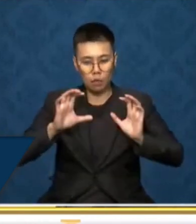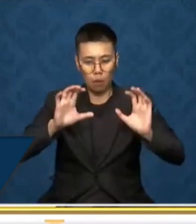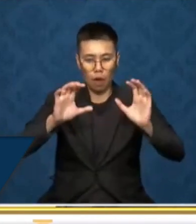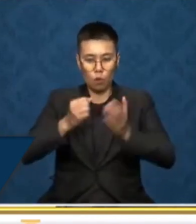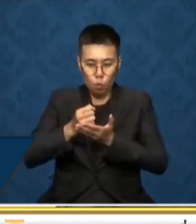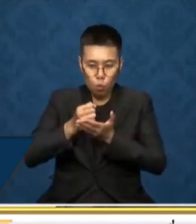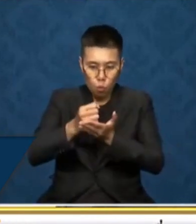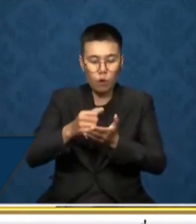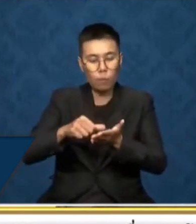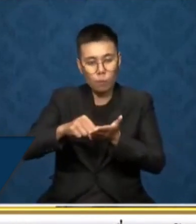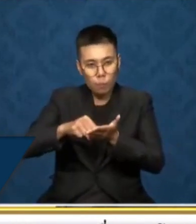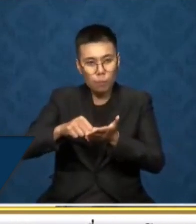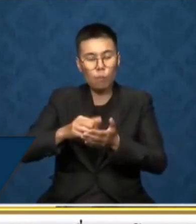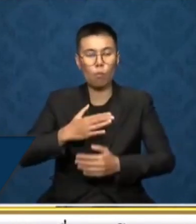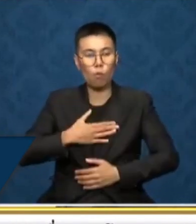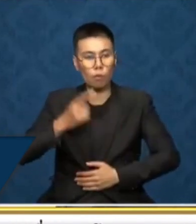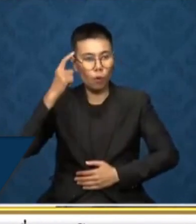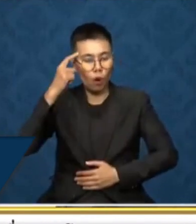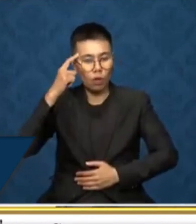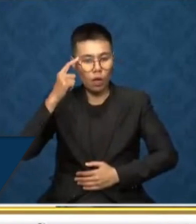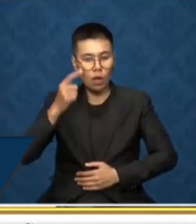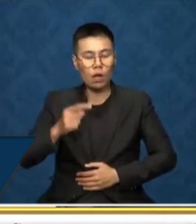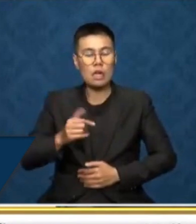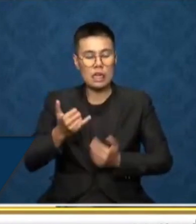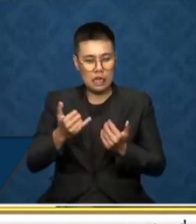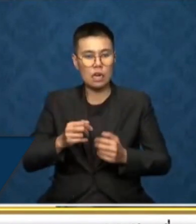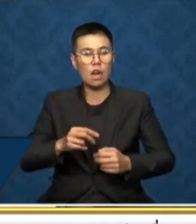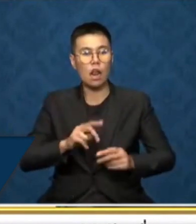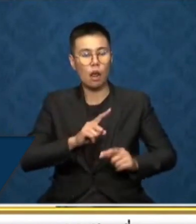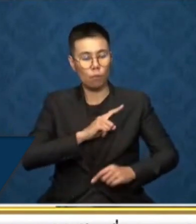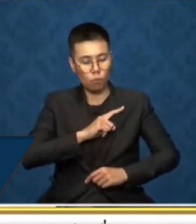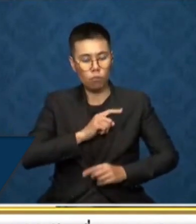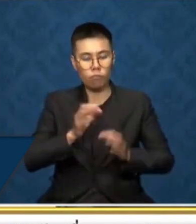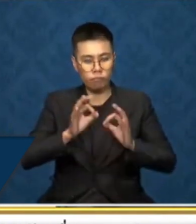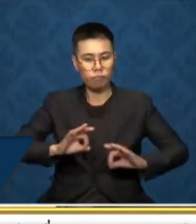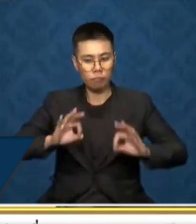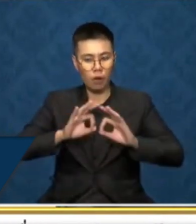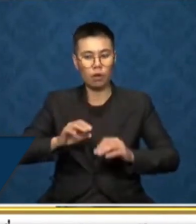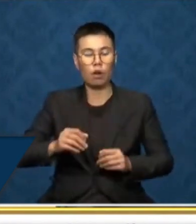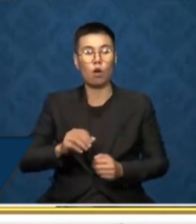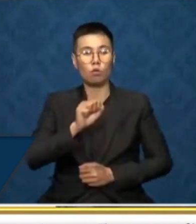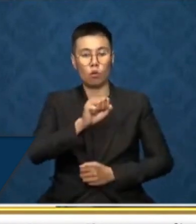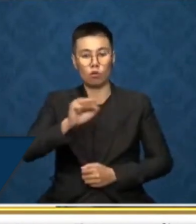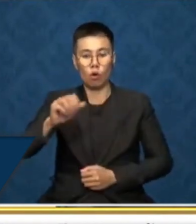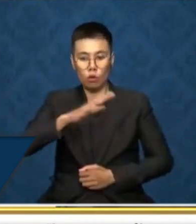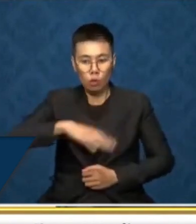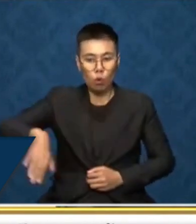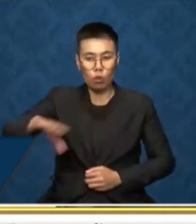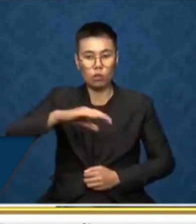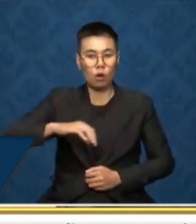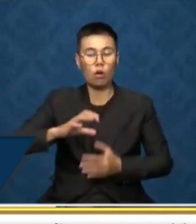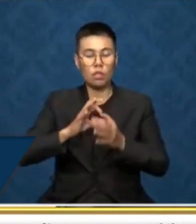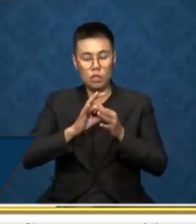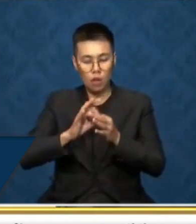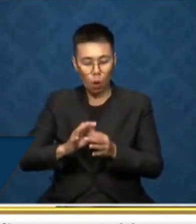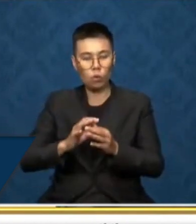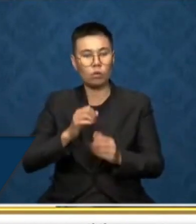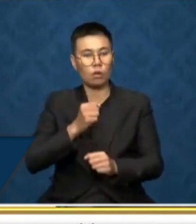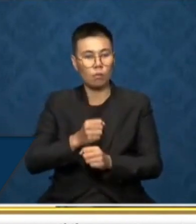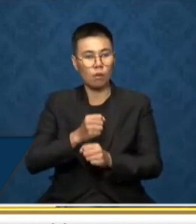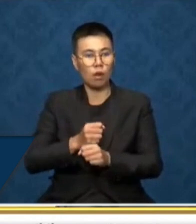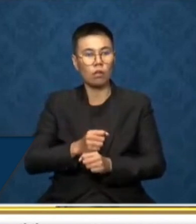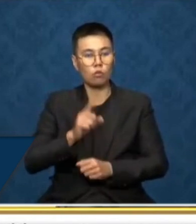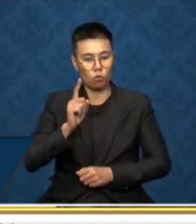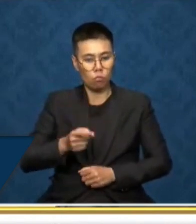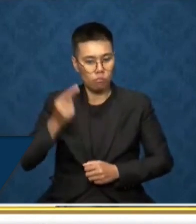นะครับเพราะนั้นผมคิดว่าเรื่องนี้เป็นหน้าที่อันสำคัญนะครับที่ทั้งสภาแล้วก็ผู้ที่มีส่วนเกี่ยวข้องที่จะต้องได้